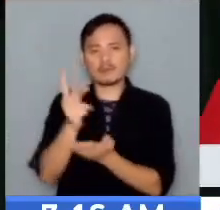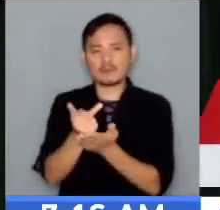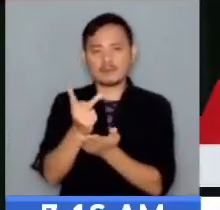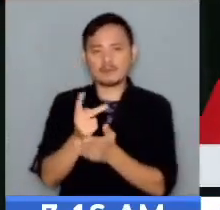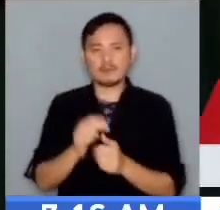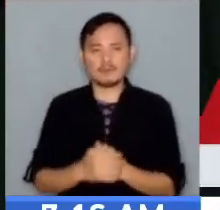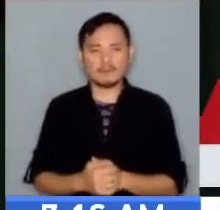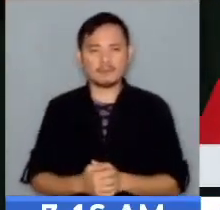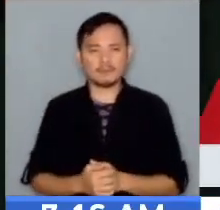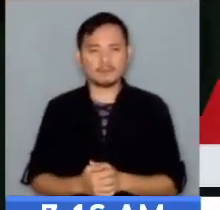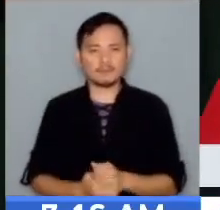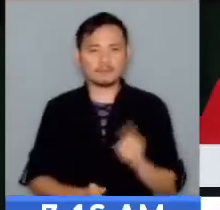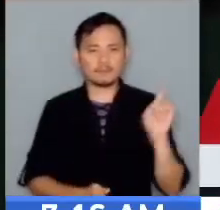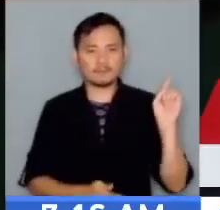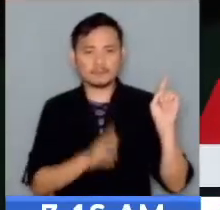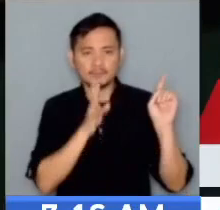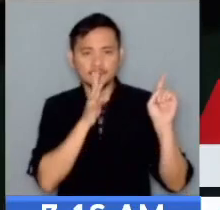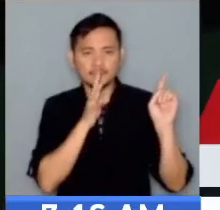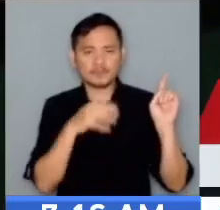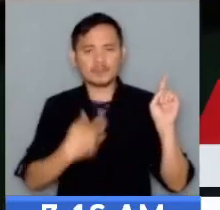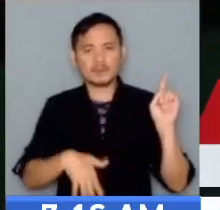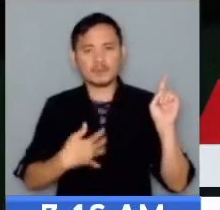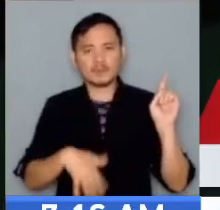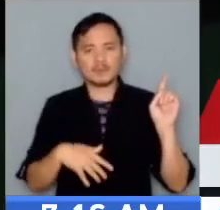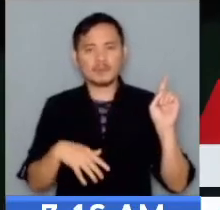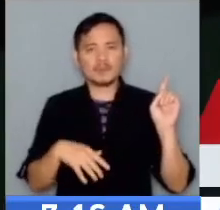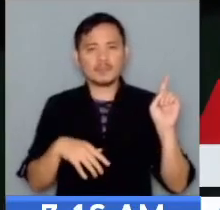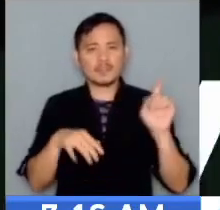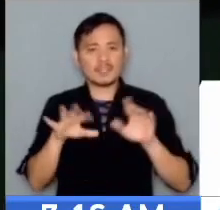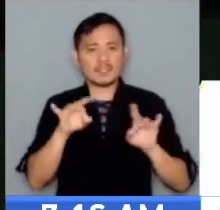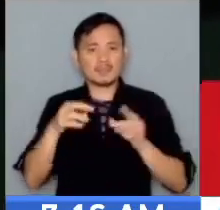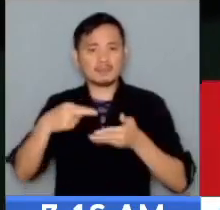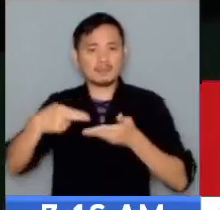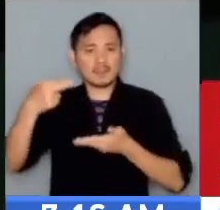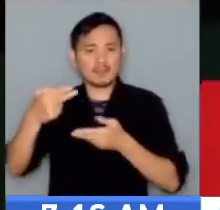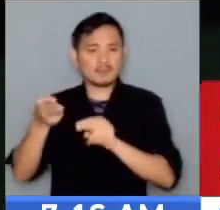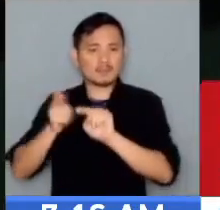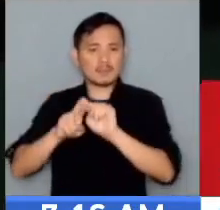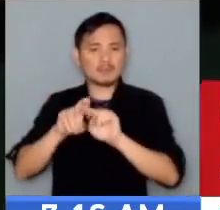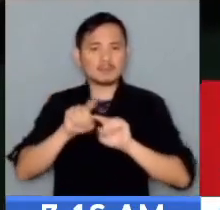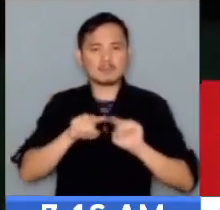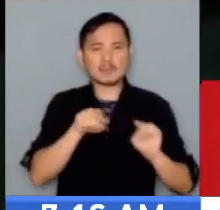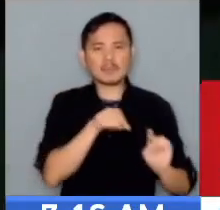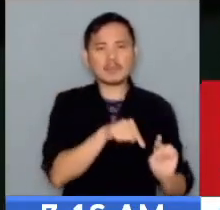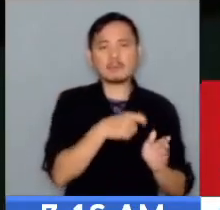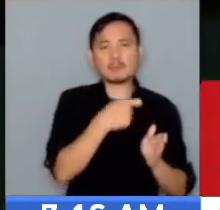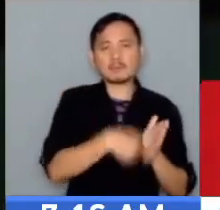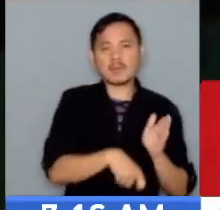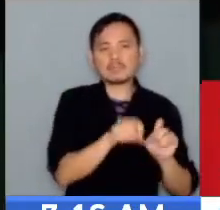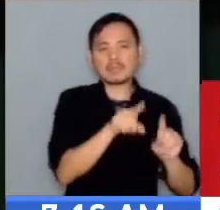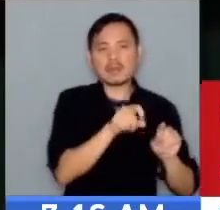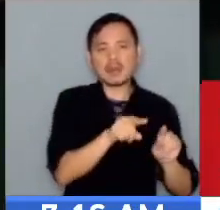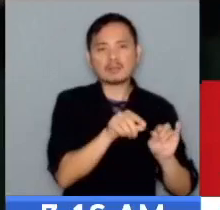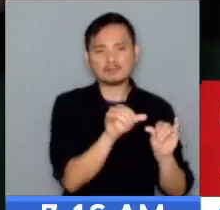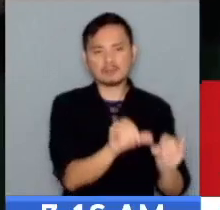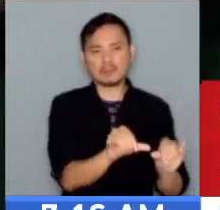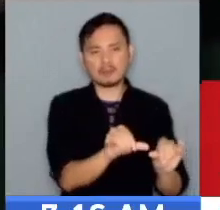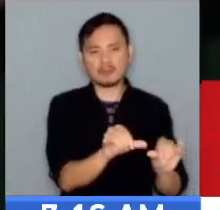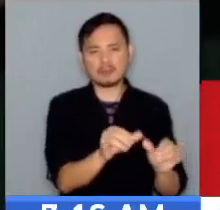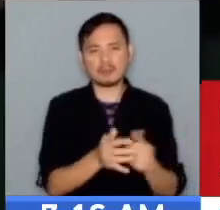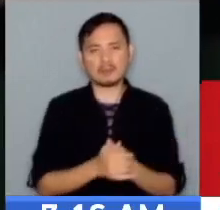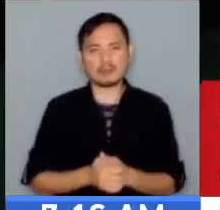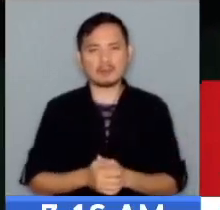kami nagtataas ng presyo. Inaanuhan na lang yun, binabawasan na lang sa